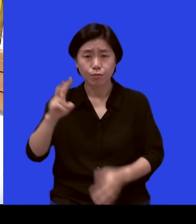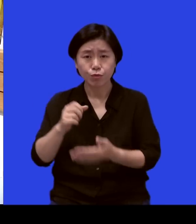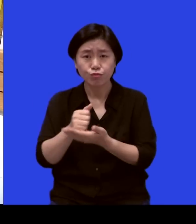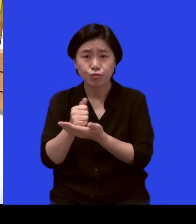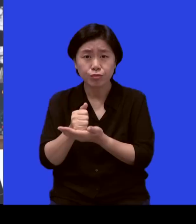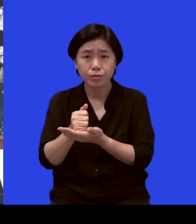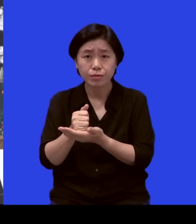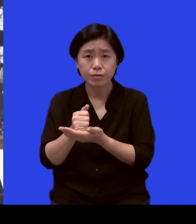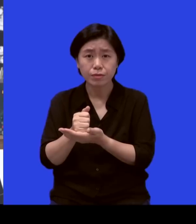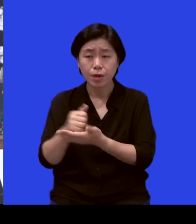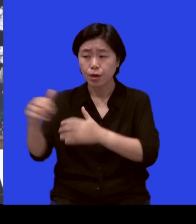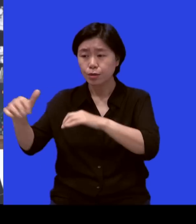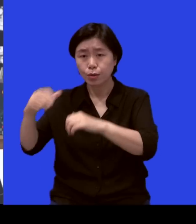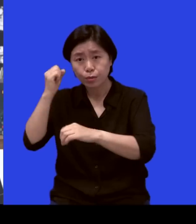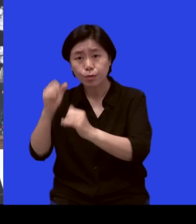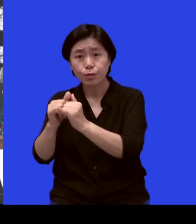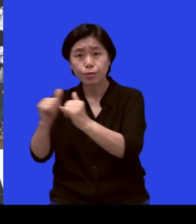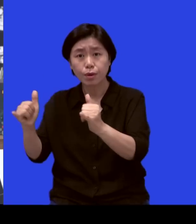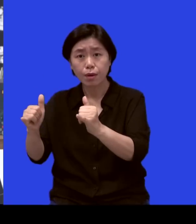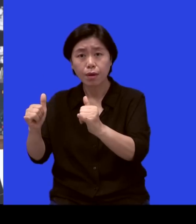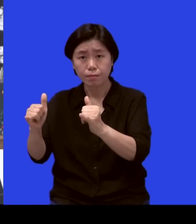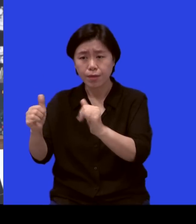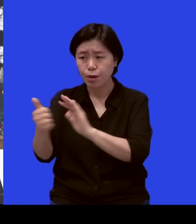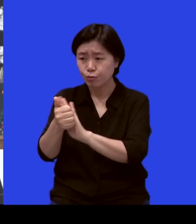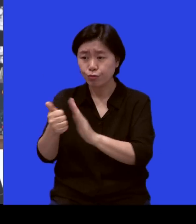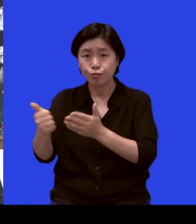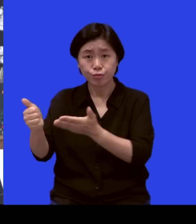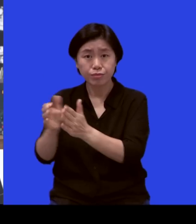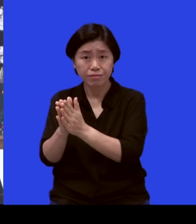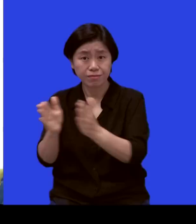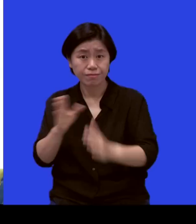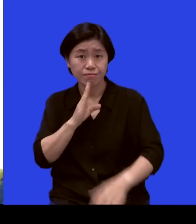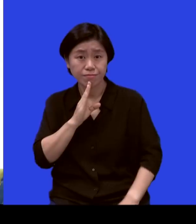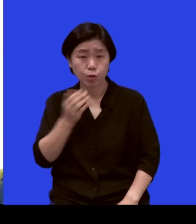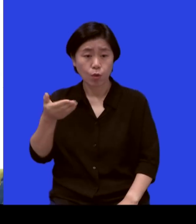된 건데 성도님들이 참 대단하다. 그래서 제가